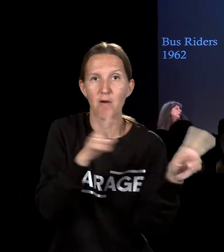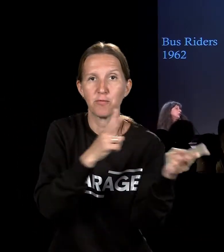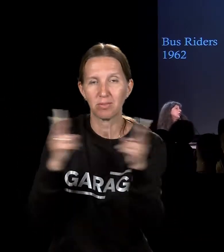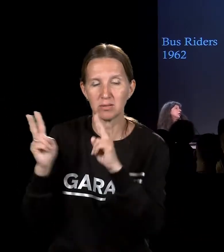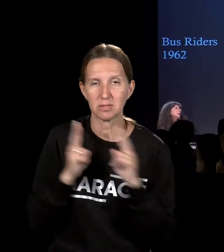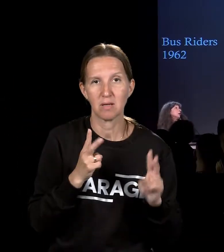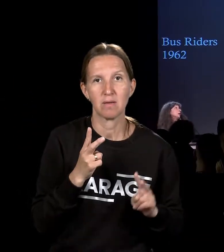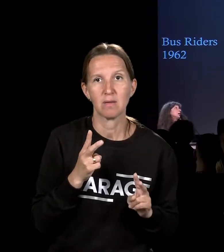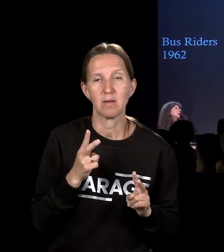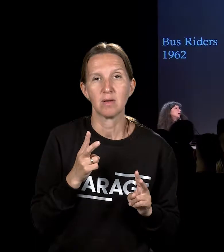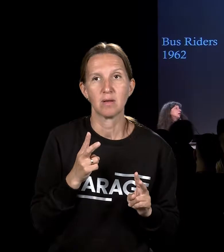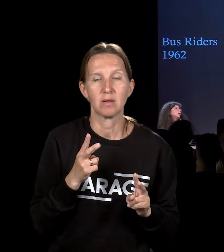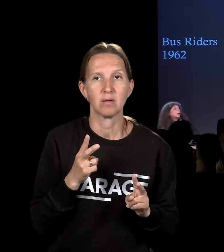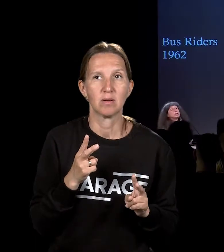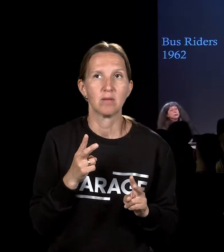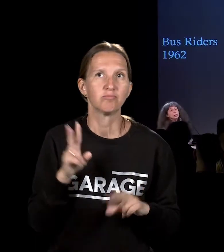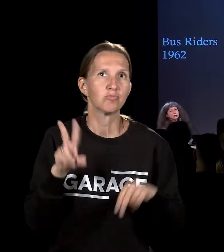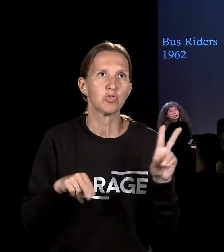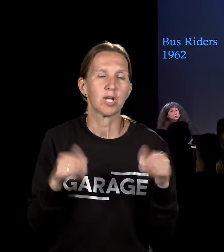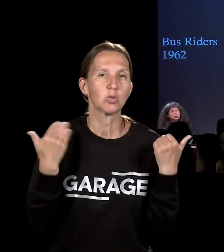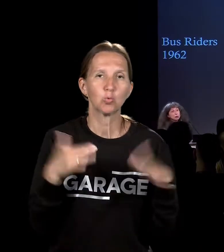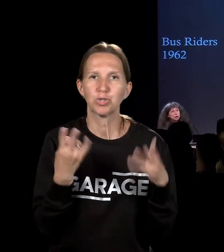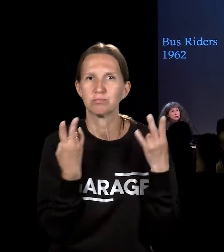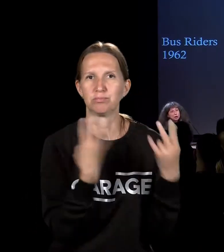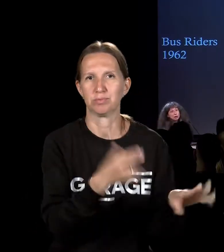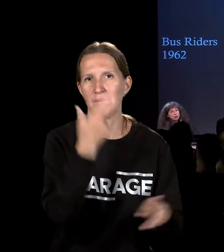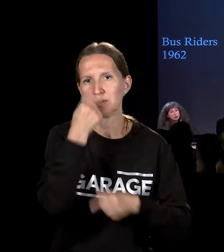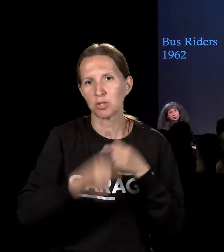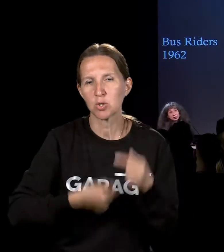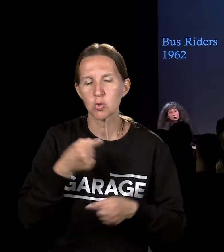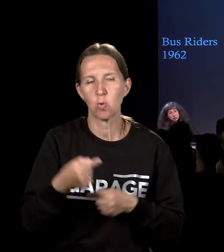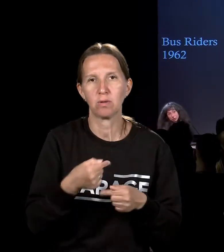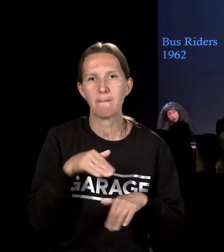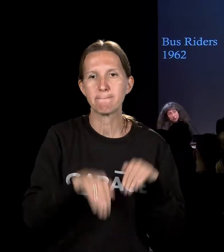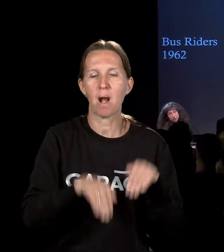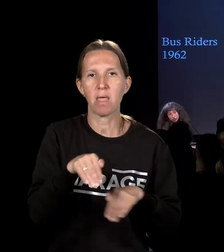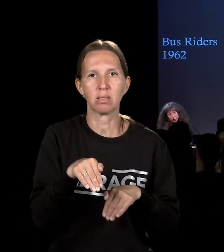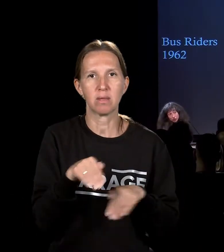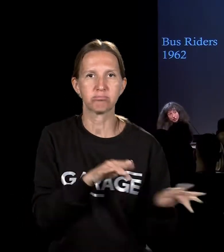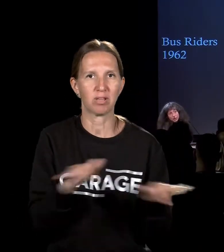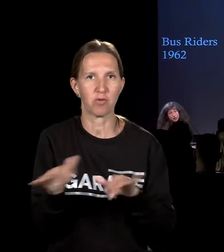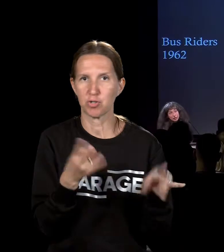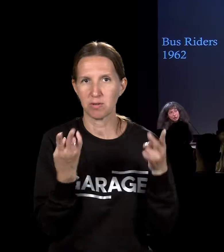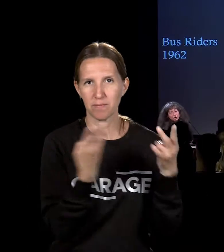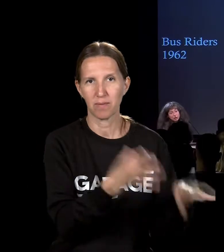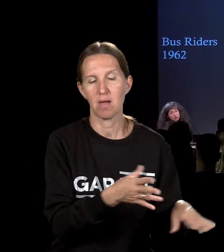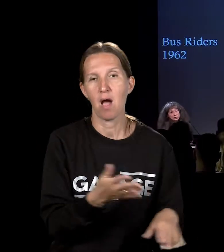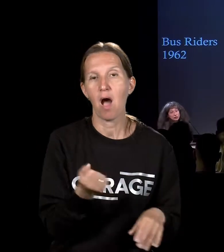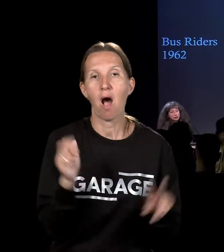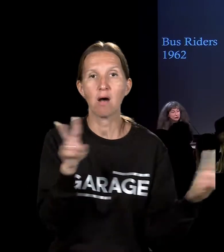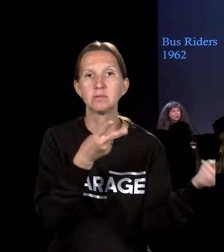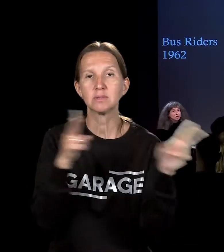реформа, когда отбрасывается традиционная балетная лексика, балетных движений, и